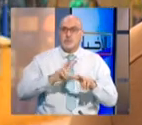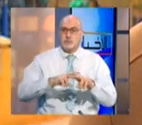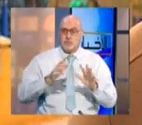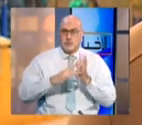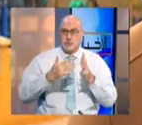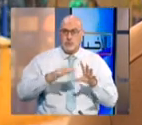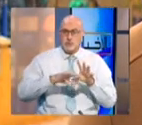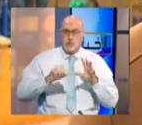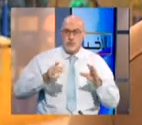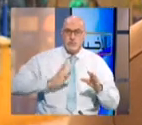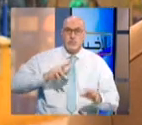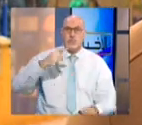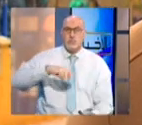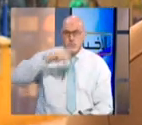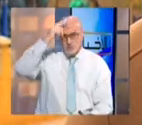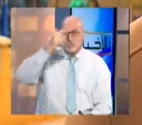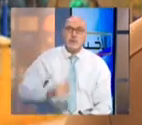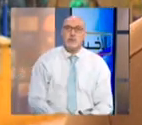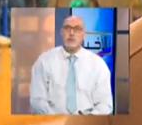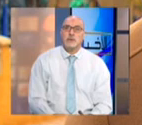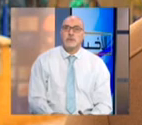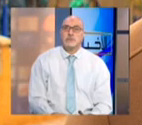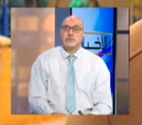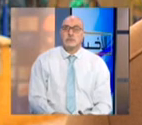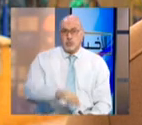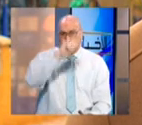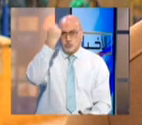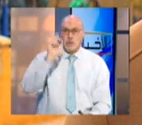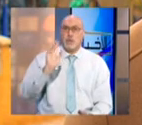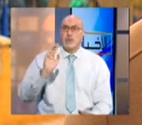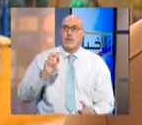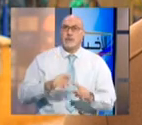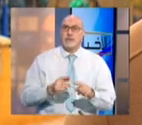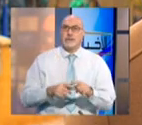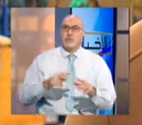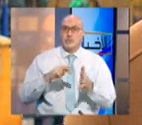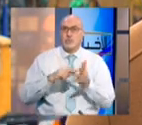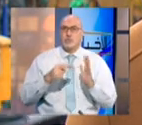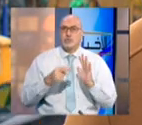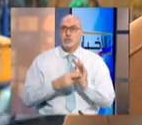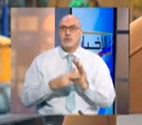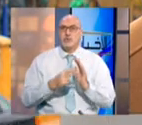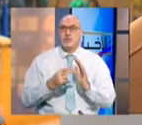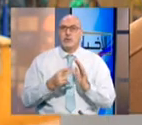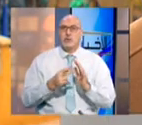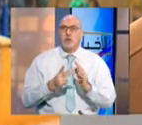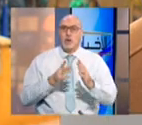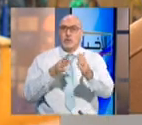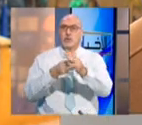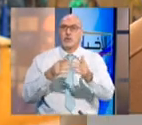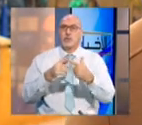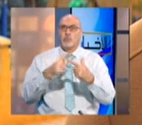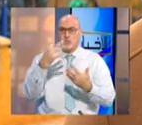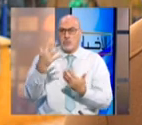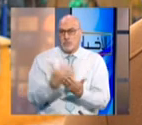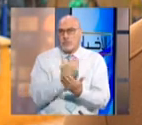به السيد الرئيس الجمهورية، إن شاء الله يتم تمكيننا من هذه الأوعية العقارية من أجل